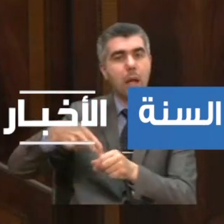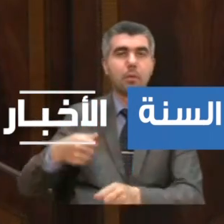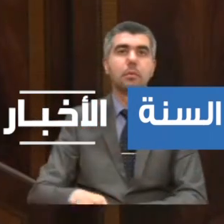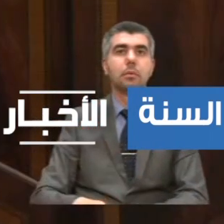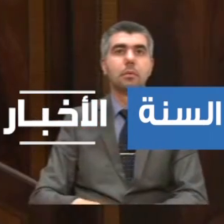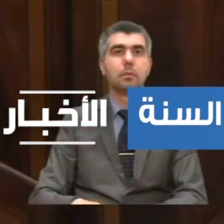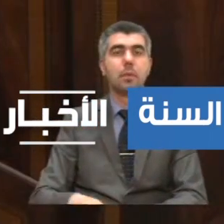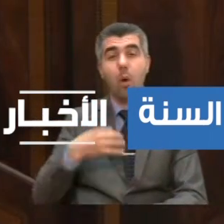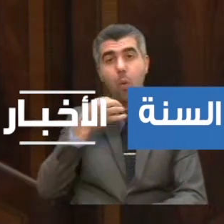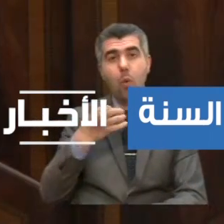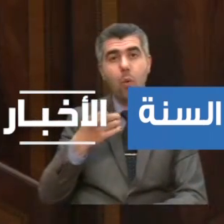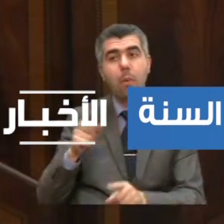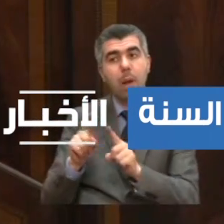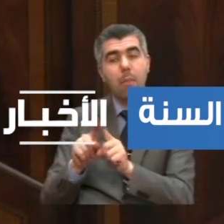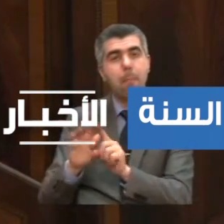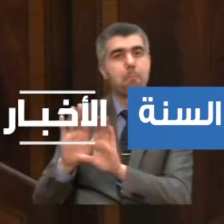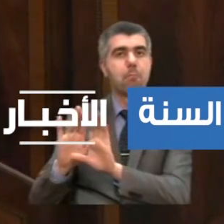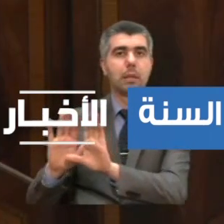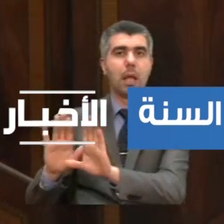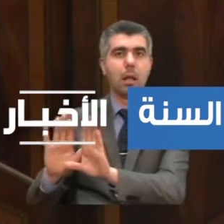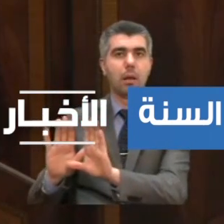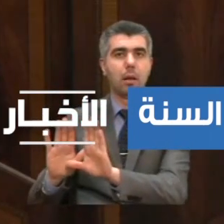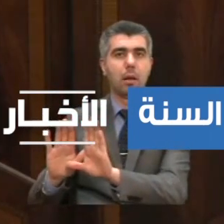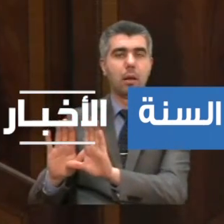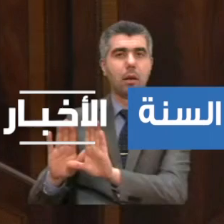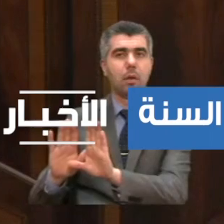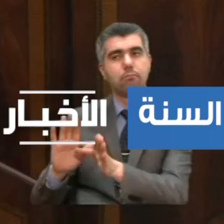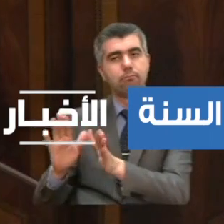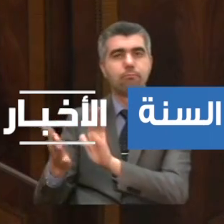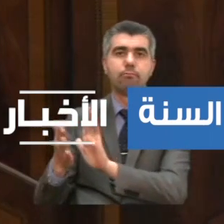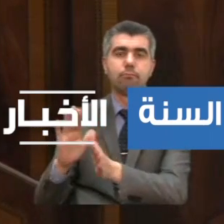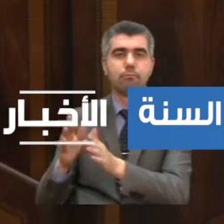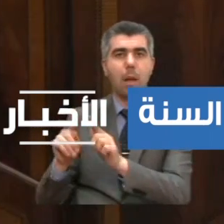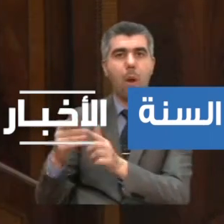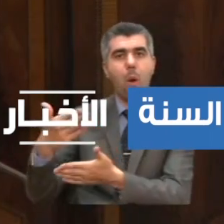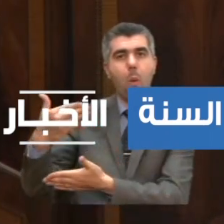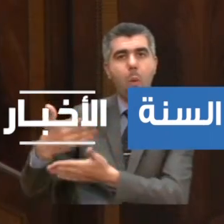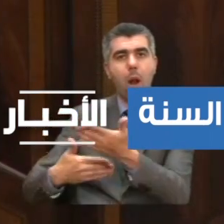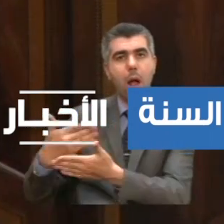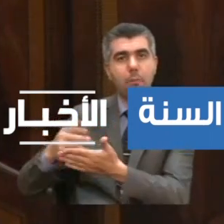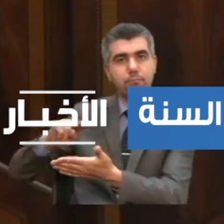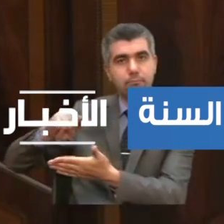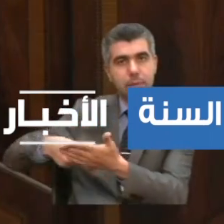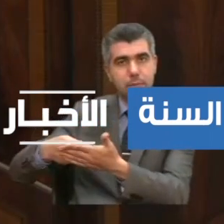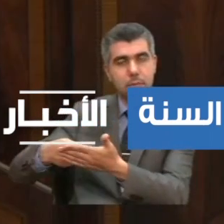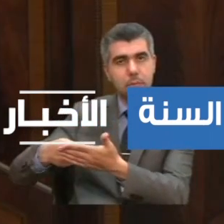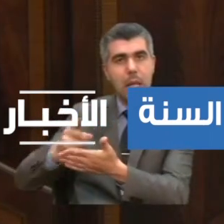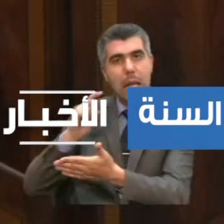لنا تريتوا في التعاقدات. ما معنى التعاقدات؟ هي التعاقد من أجل